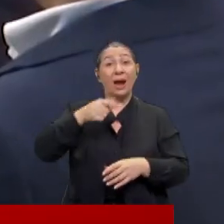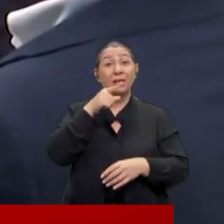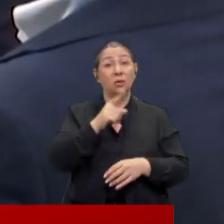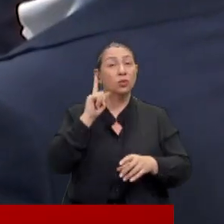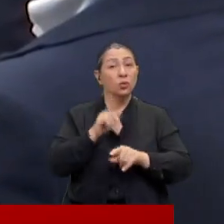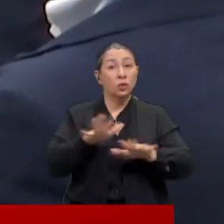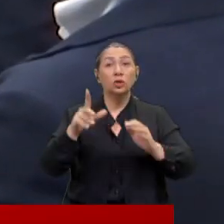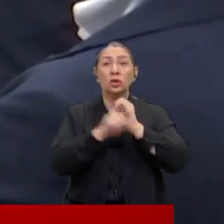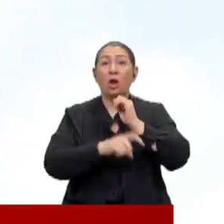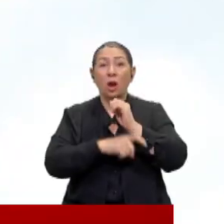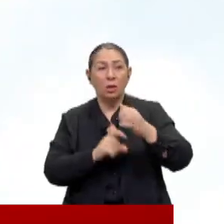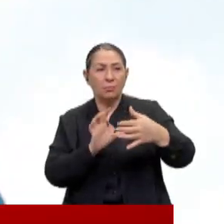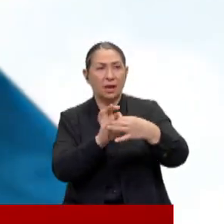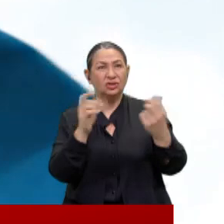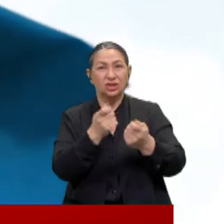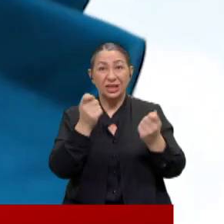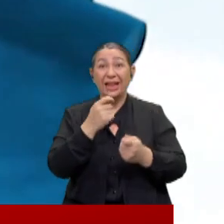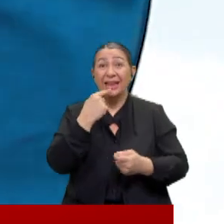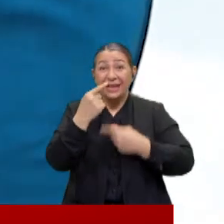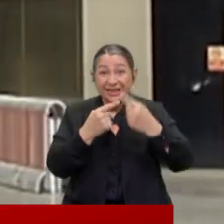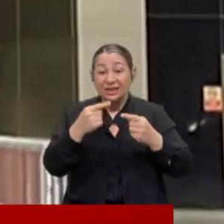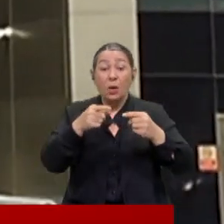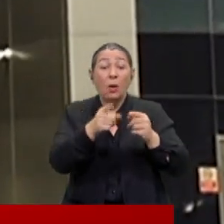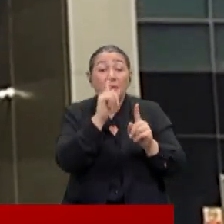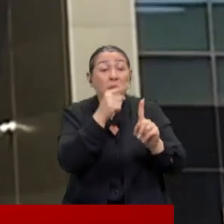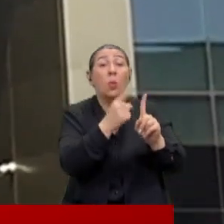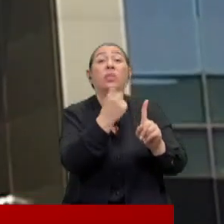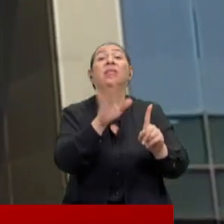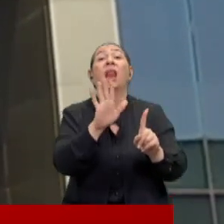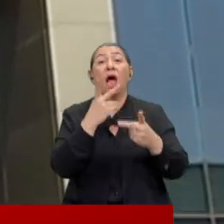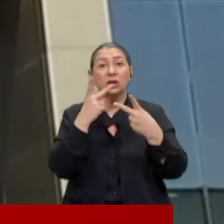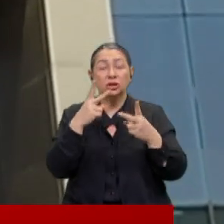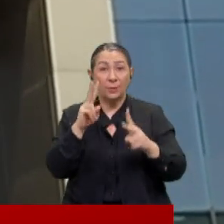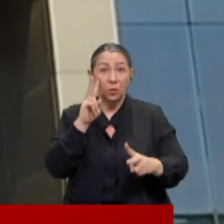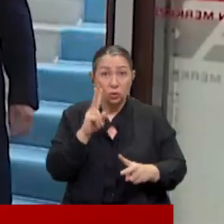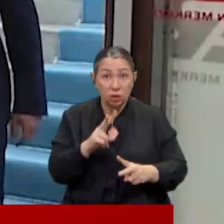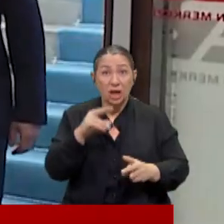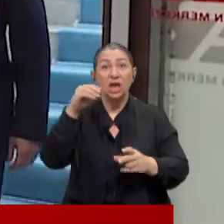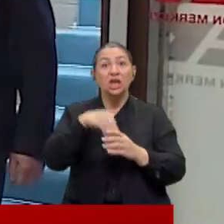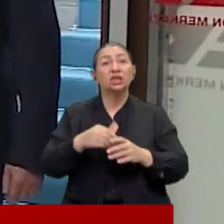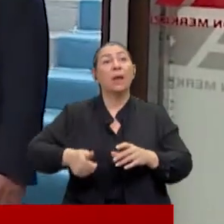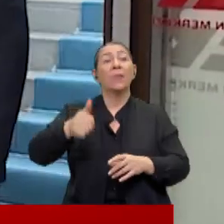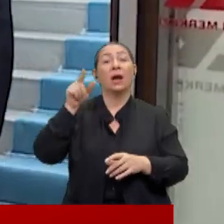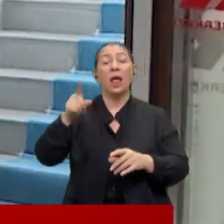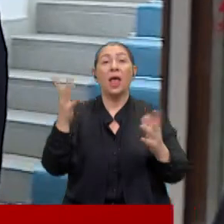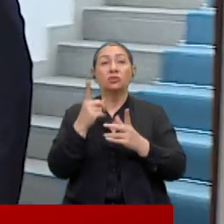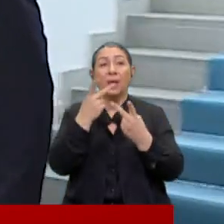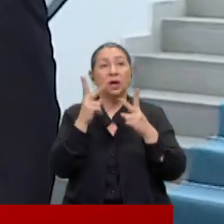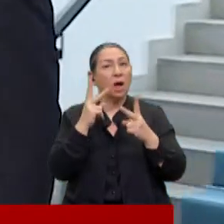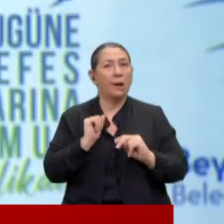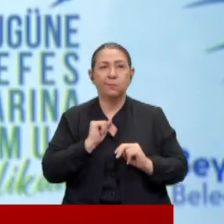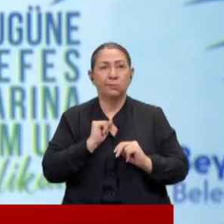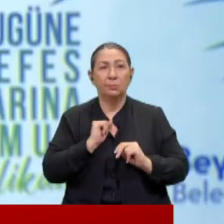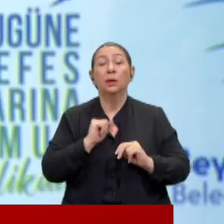duyurdu gibi terörle iltisaklı çalışanlar iddiası ile sınırlı olmadığına yönelik açıklamalar karşısında İçişleri Bakanlığı Henüz bir